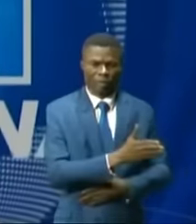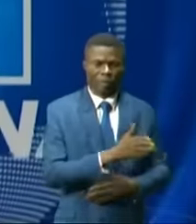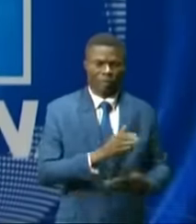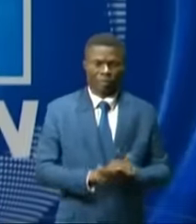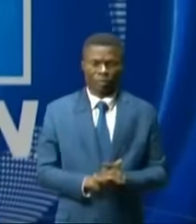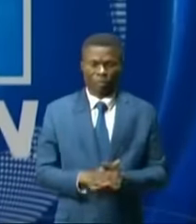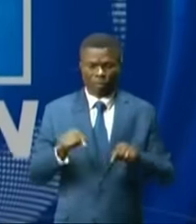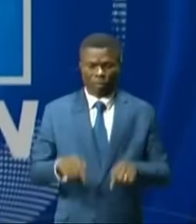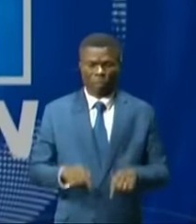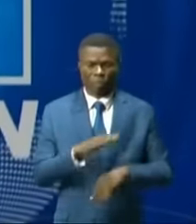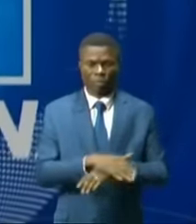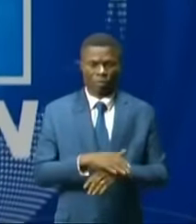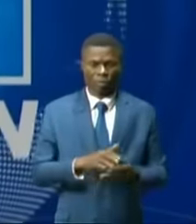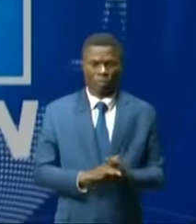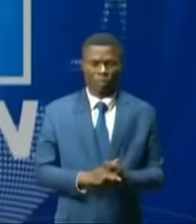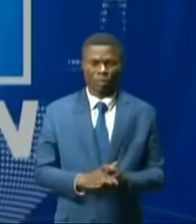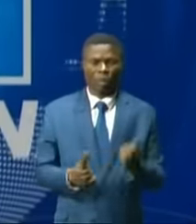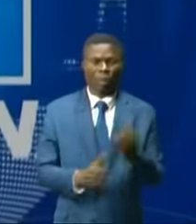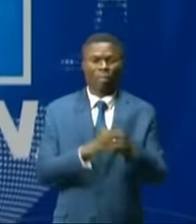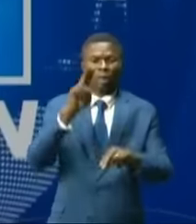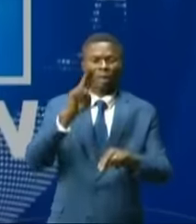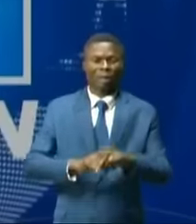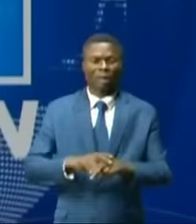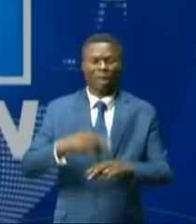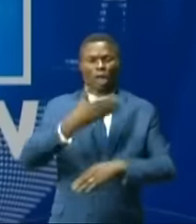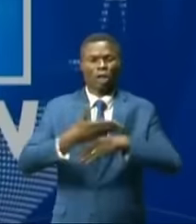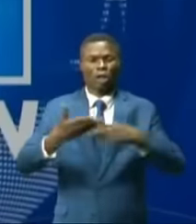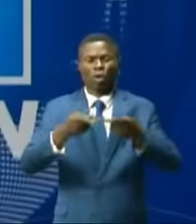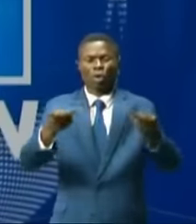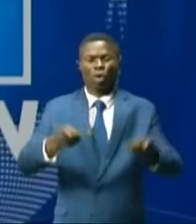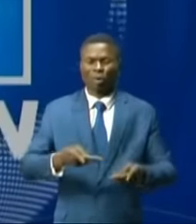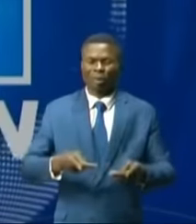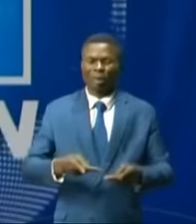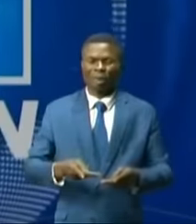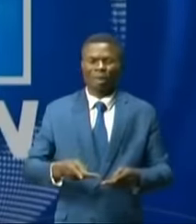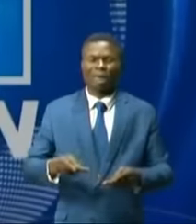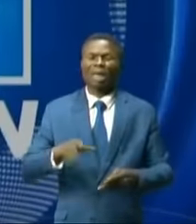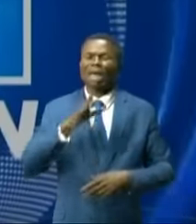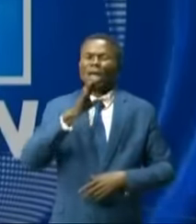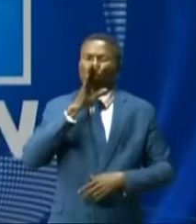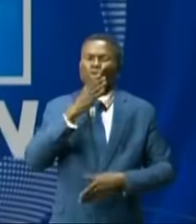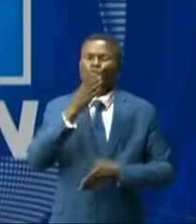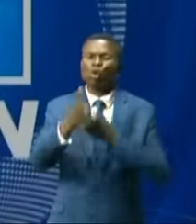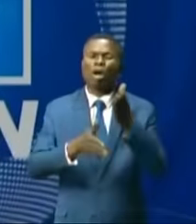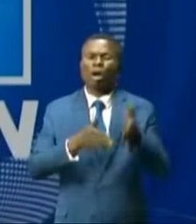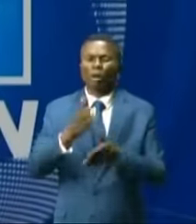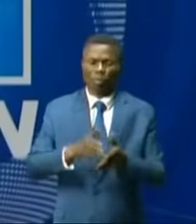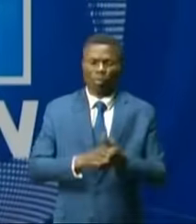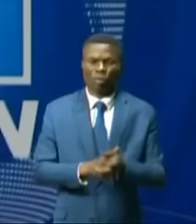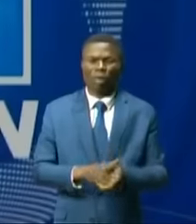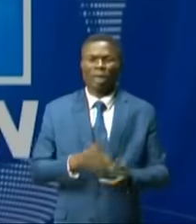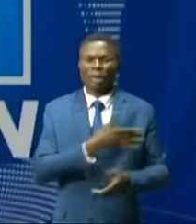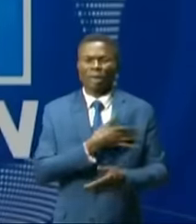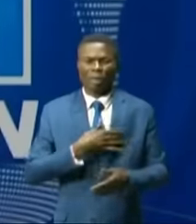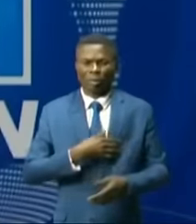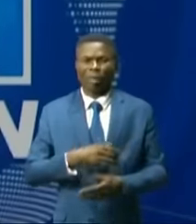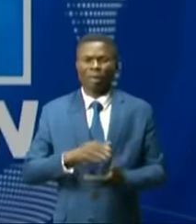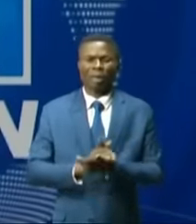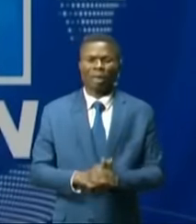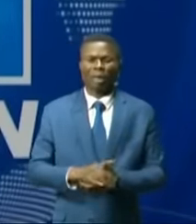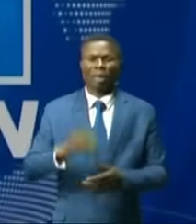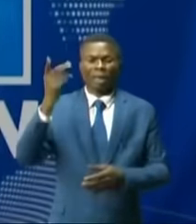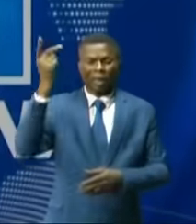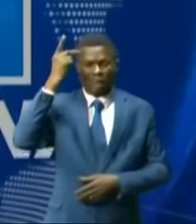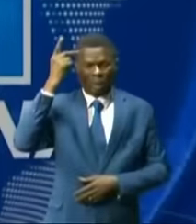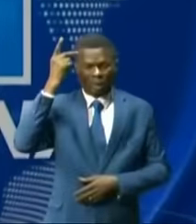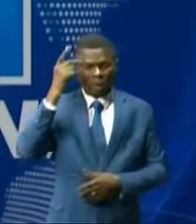À la une ce soir, des occupants illégaux ont envahi le site réservé à l'expansion de la ville de Kinshasa. Le gestionnaire du